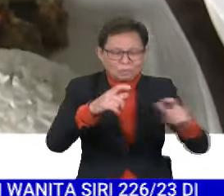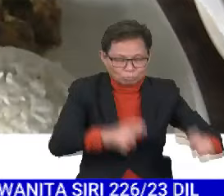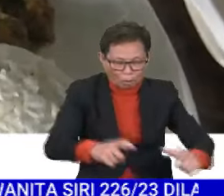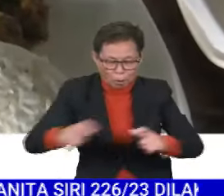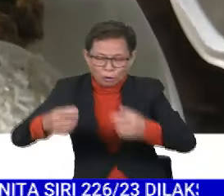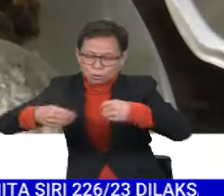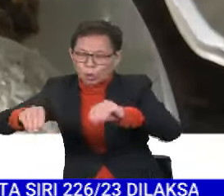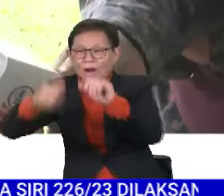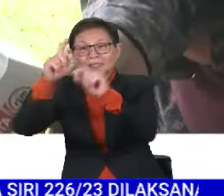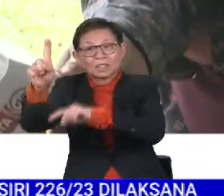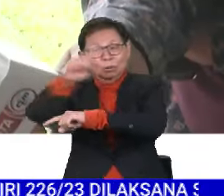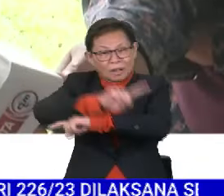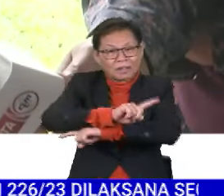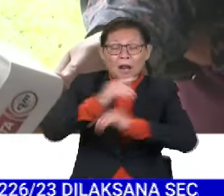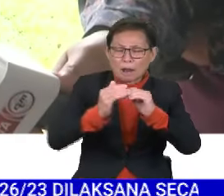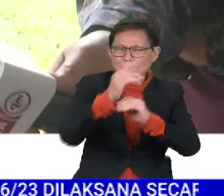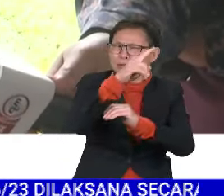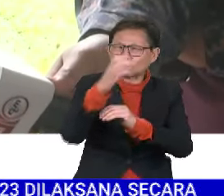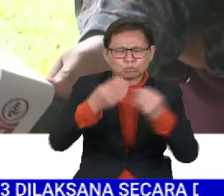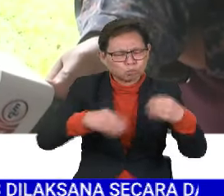rahmah terjual setiap hari. Jadi